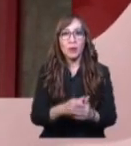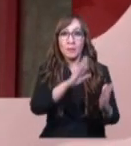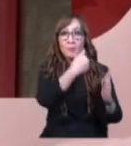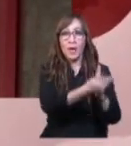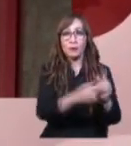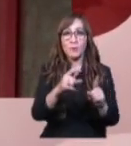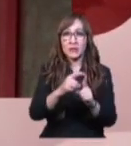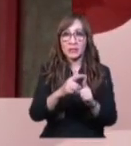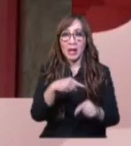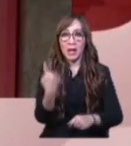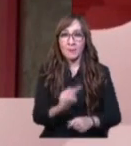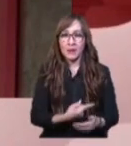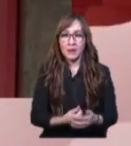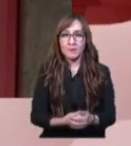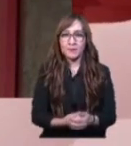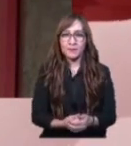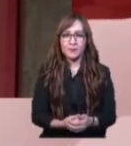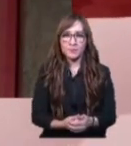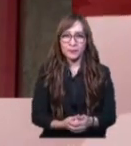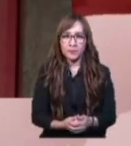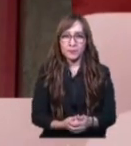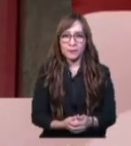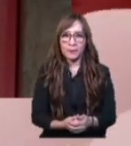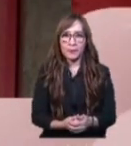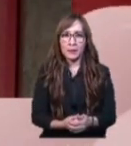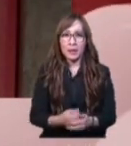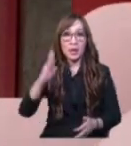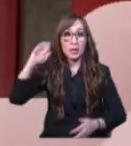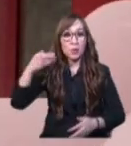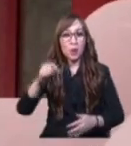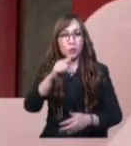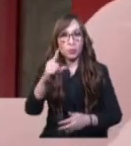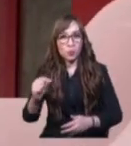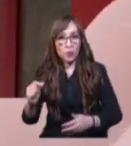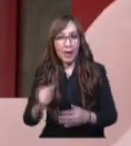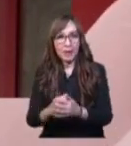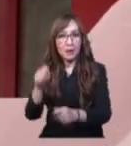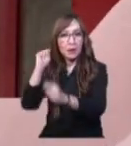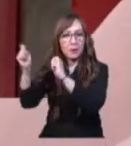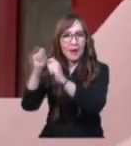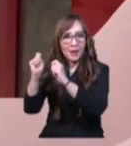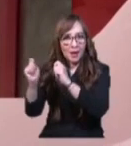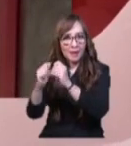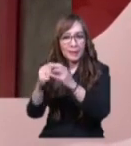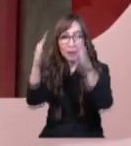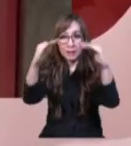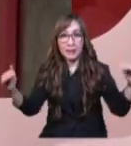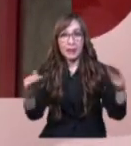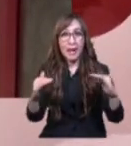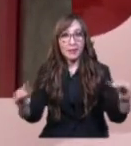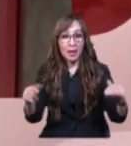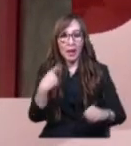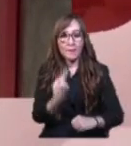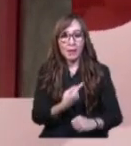salah satu movement besarnya adalah selama bulan Lebaran, selama Natal, kami misalnya Lebaran kami punya produk namanya